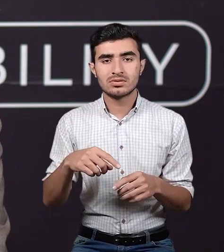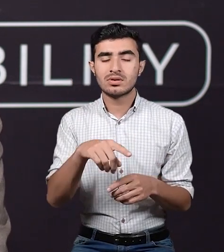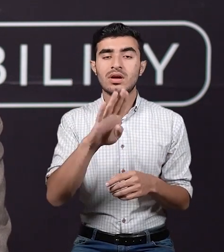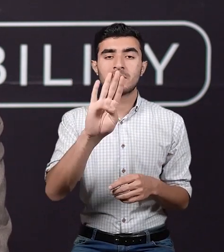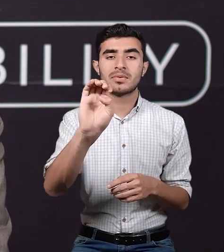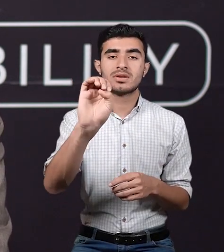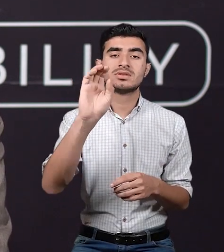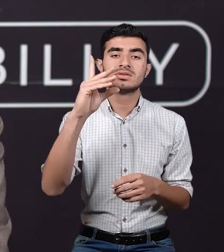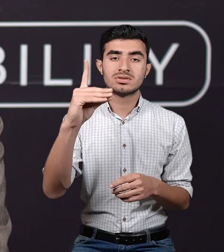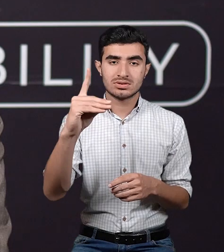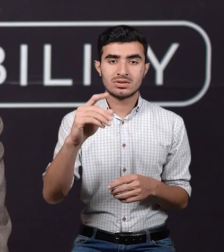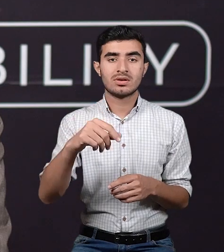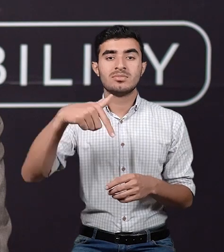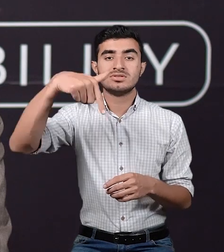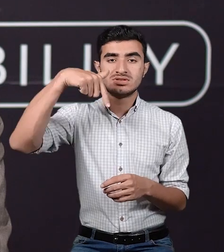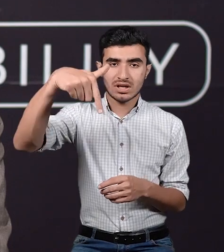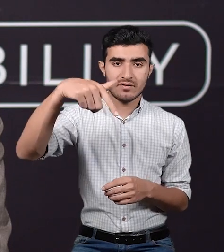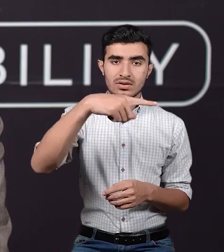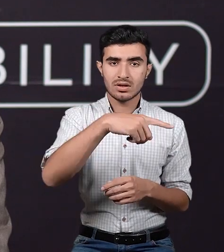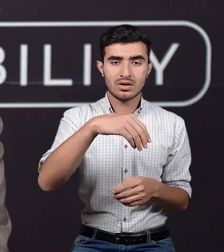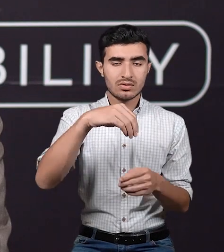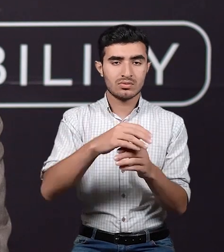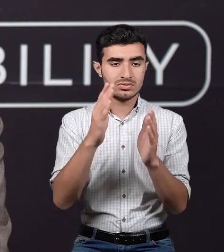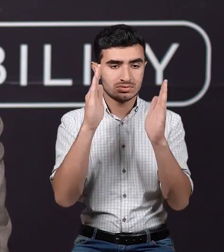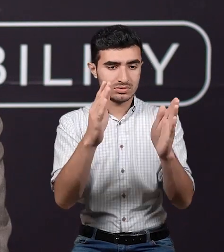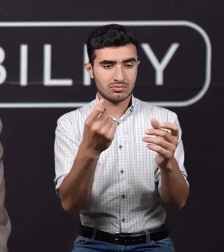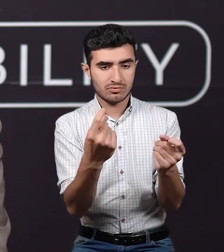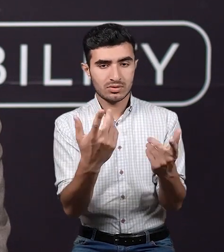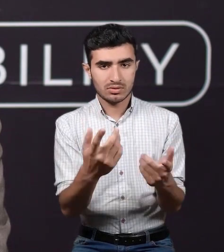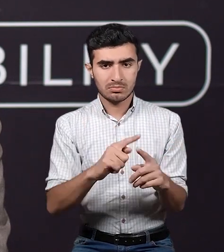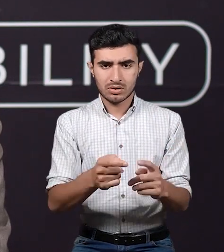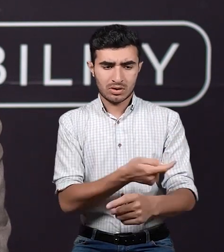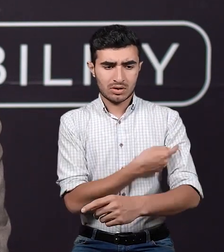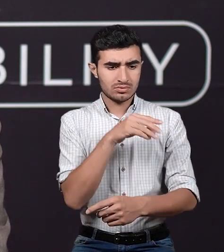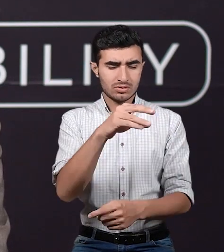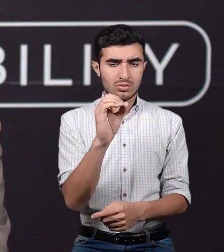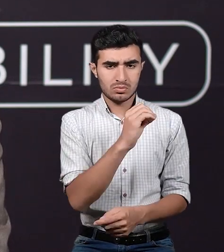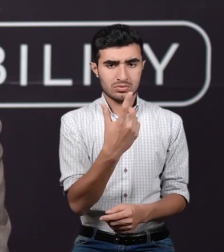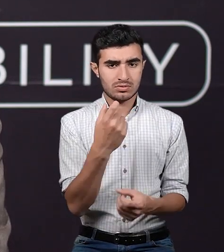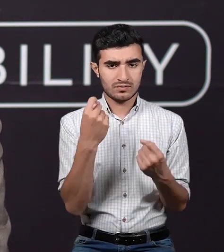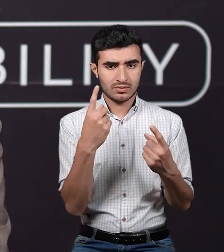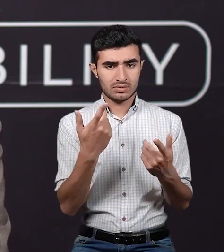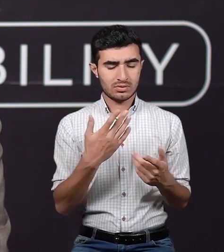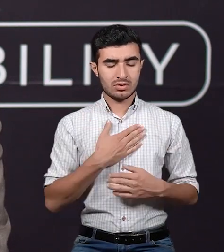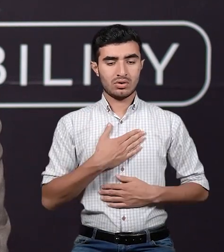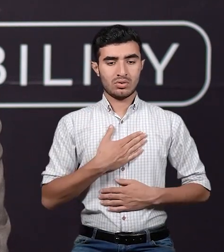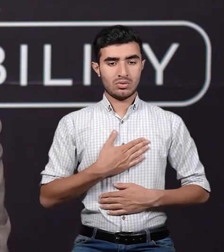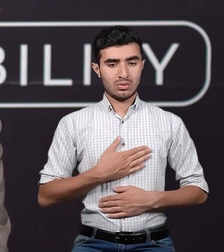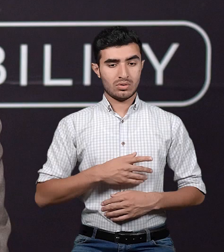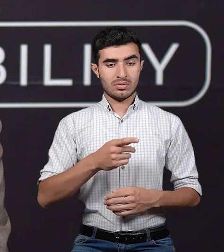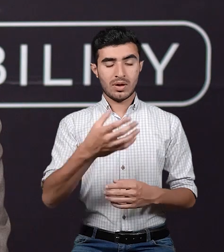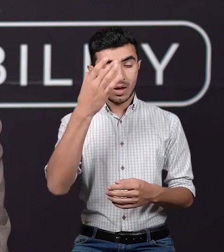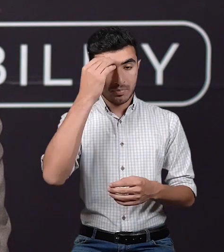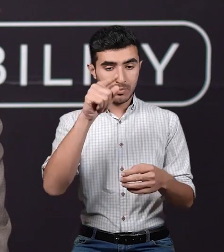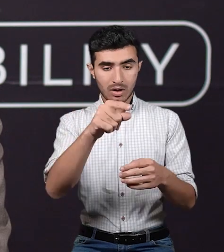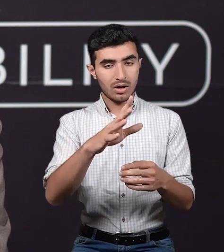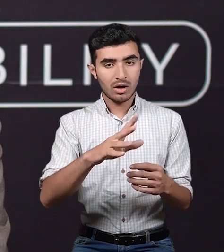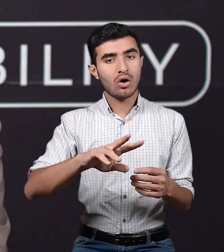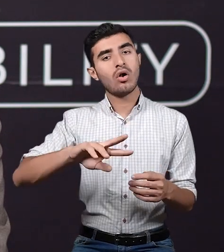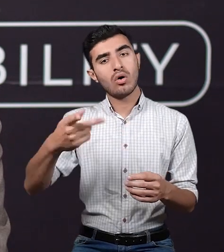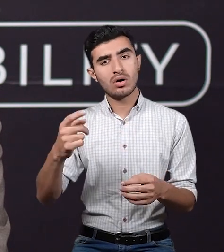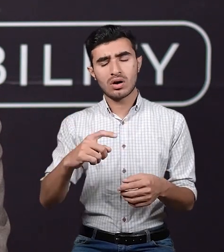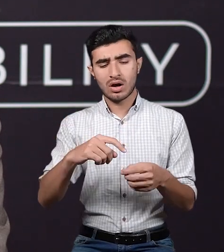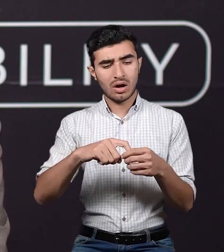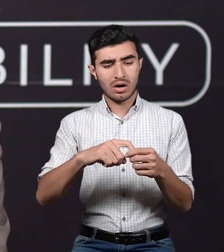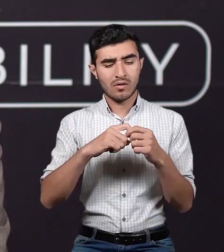تھا۔ تو پھر ماں کی آنکھیں خود سے سوال کرنے لگیں۔ اپنے شوہر کے بیڈ کے قریب پہنچ کر دیکھا